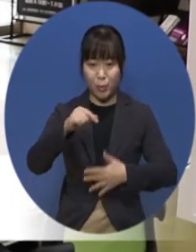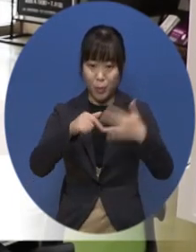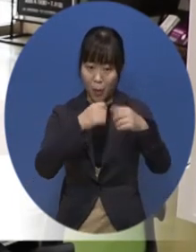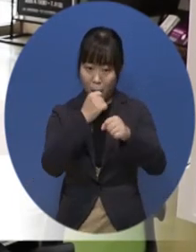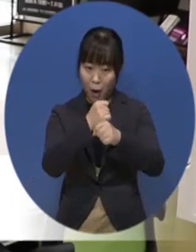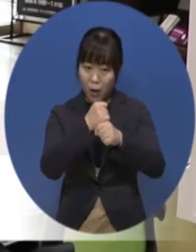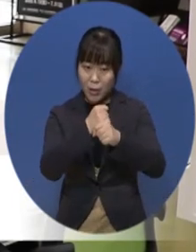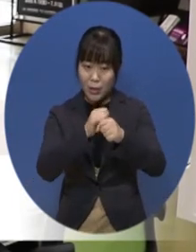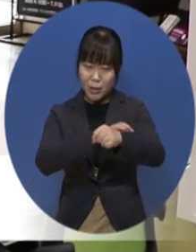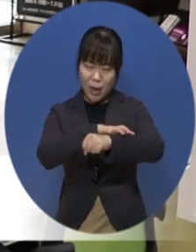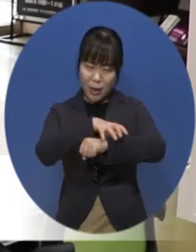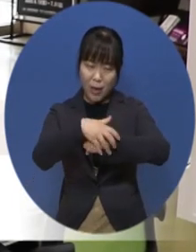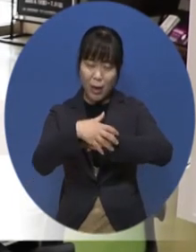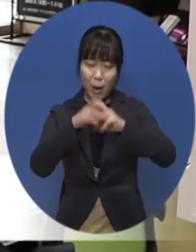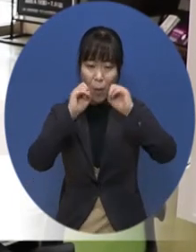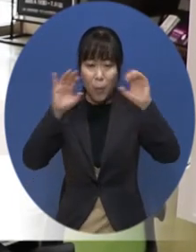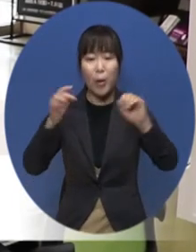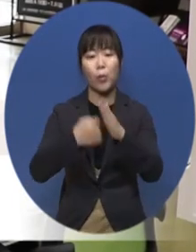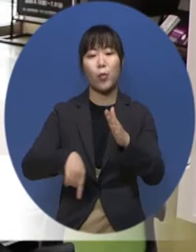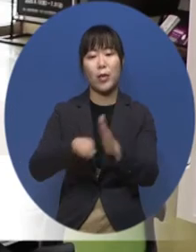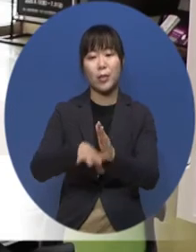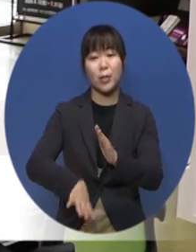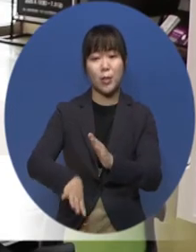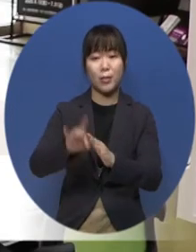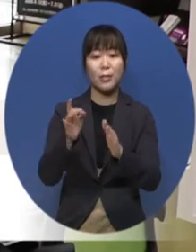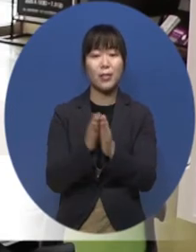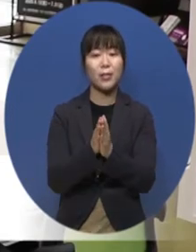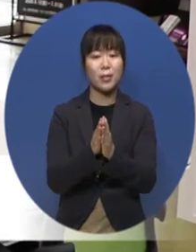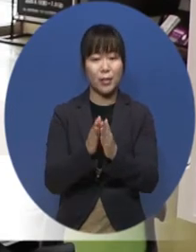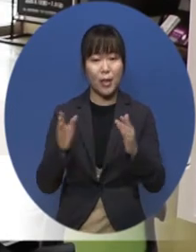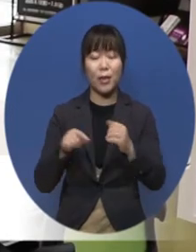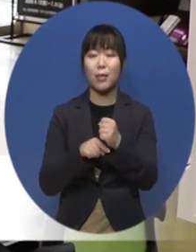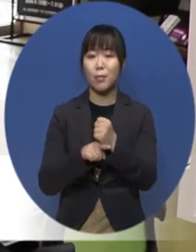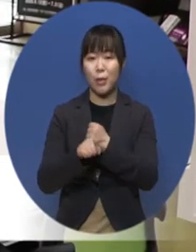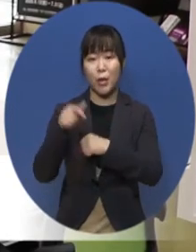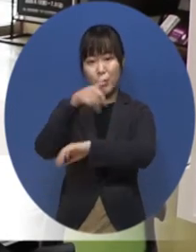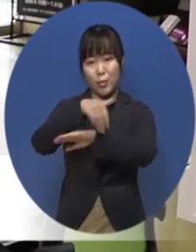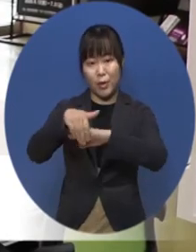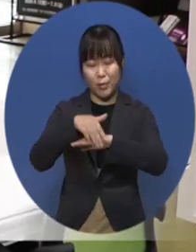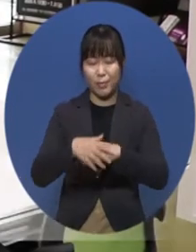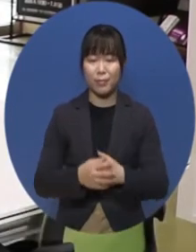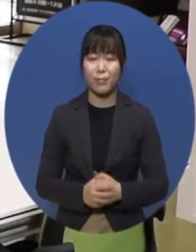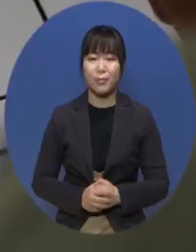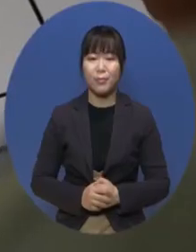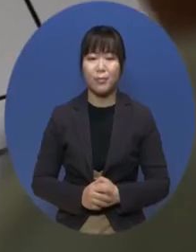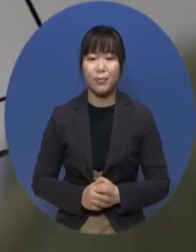발굴하여 전 세계에 알리기 위한 첫 걸음을 떼는 의미로 기획하였습니다.